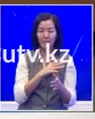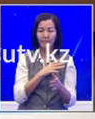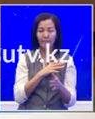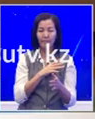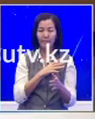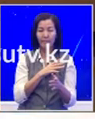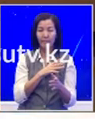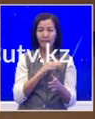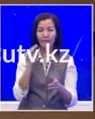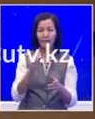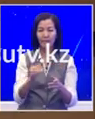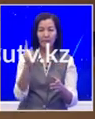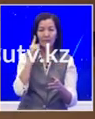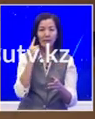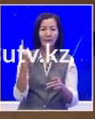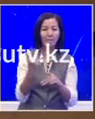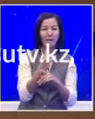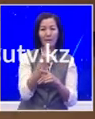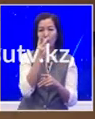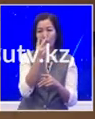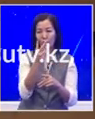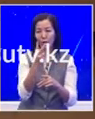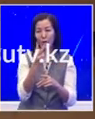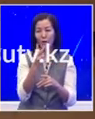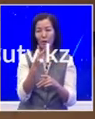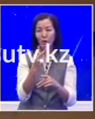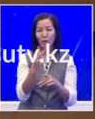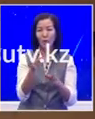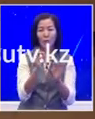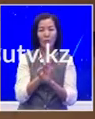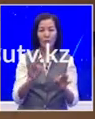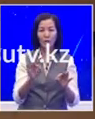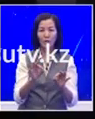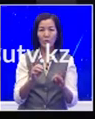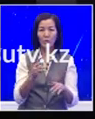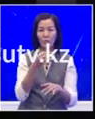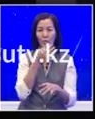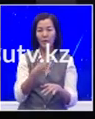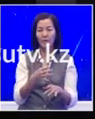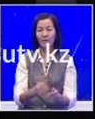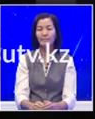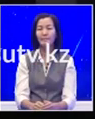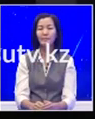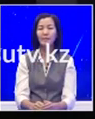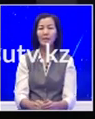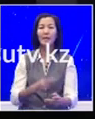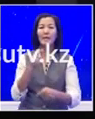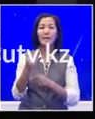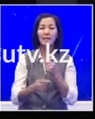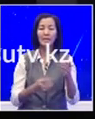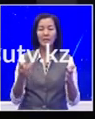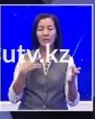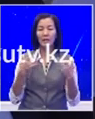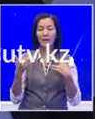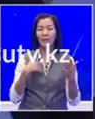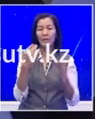көрген артық деген осы шығар. Маған қатты ұнап жатыр бүгінгі концерт. Келгеніме өте қуаныштымын. Ақжауынның кезекті концерті ел тәуелсіздігінің